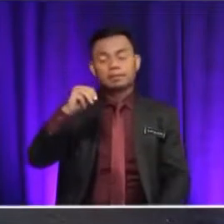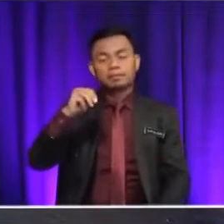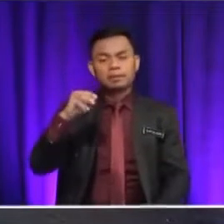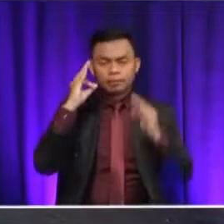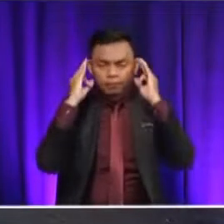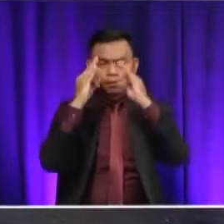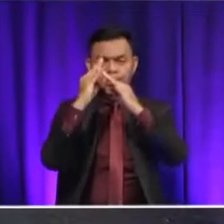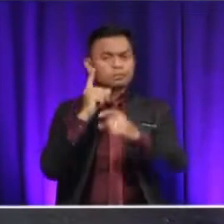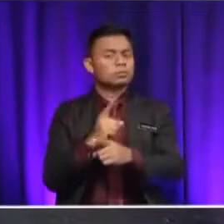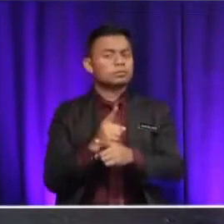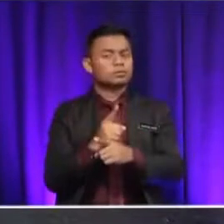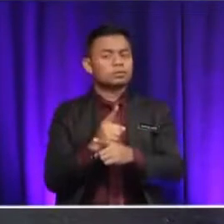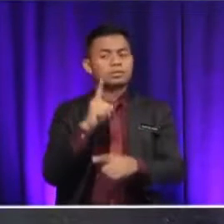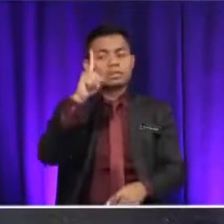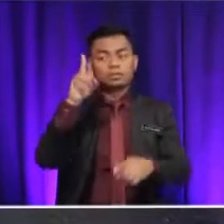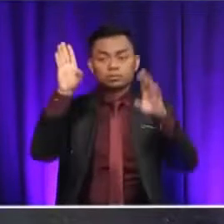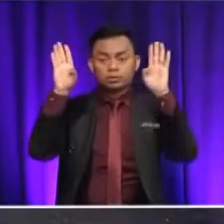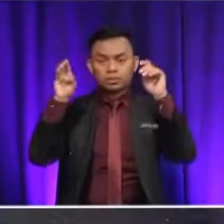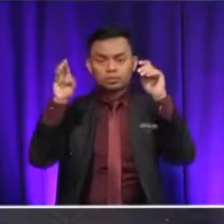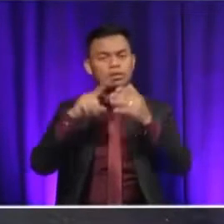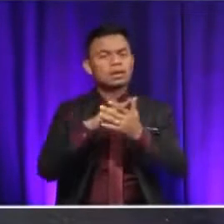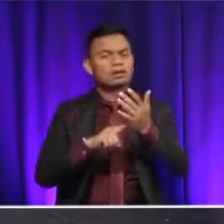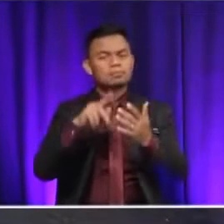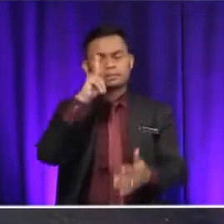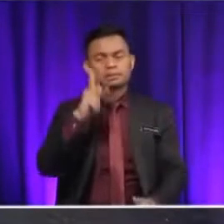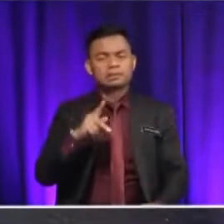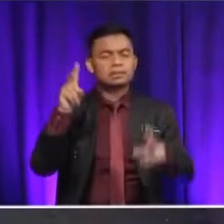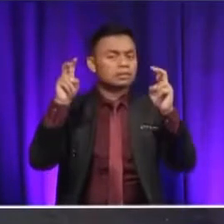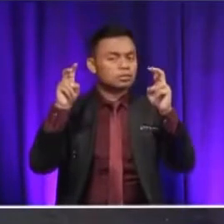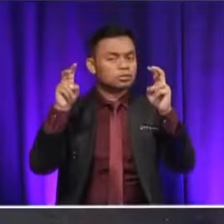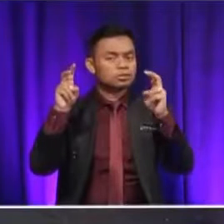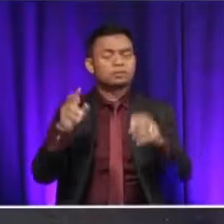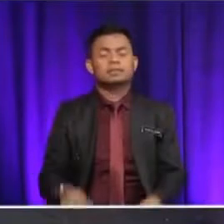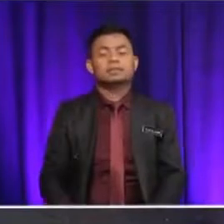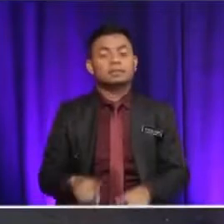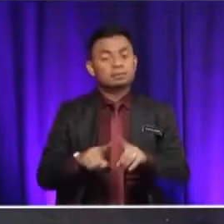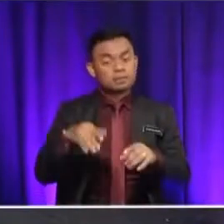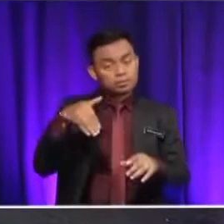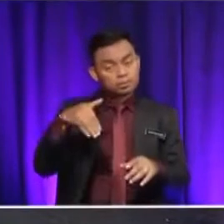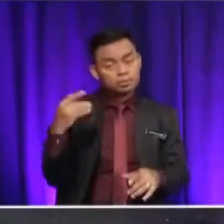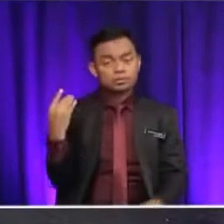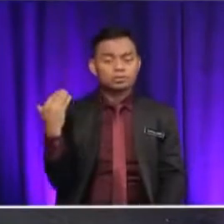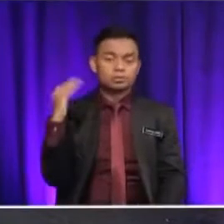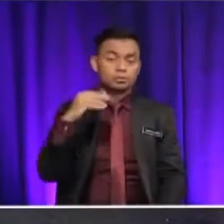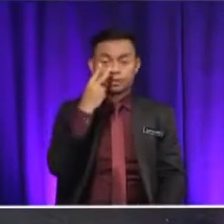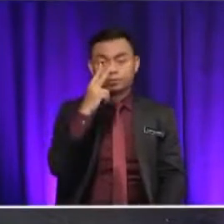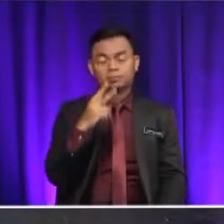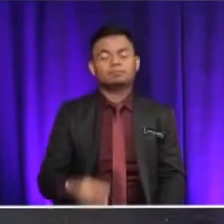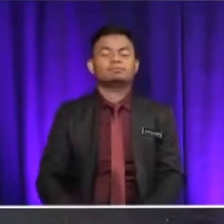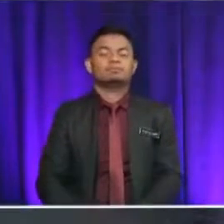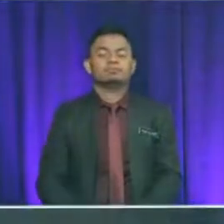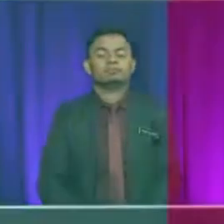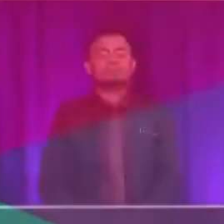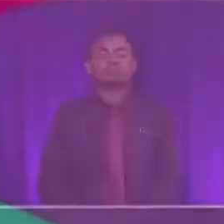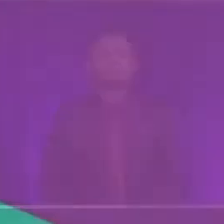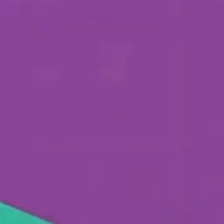fokus kepada satu tajuk. Apakah tajuk tersebut? Tapi sebelum tu, jom kita tengok profil guru.